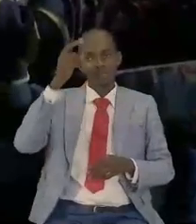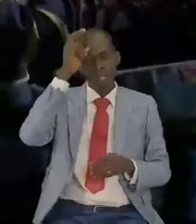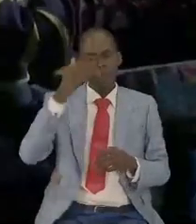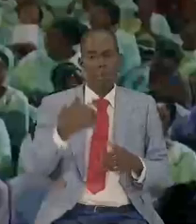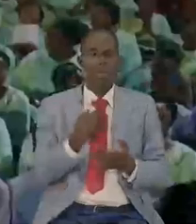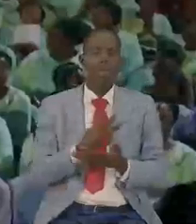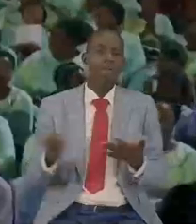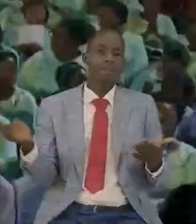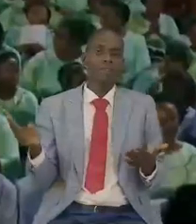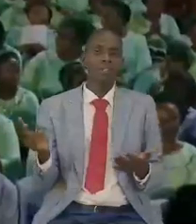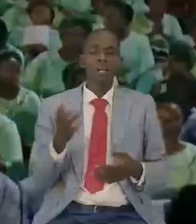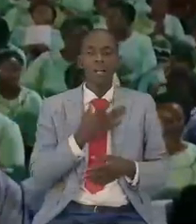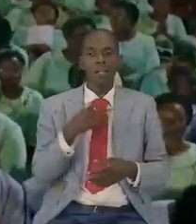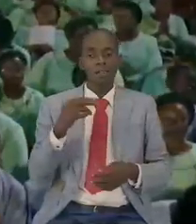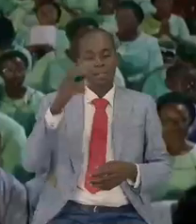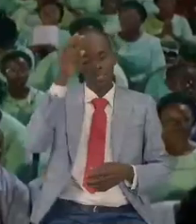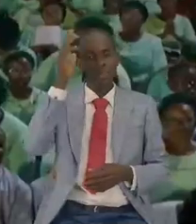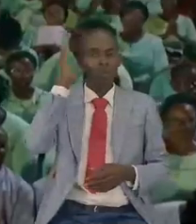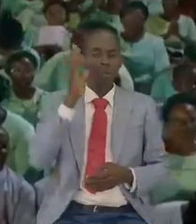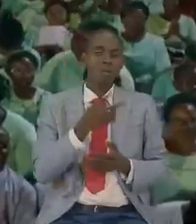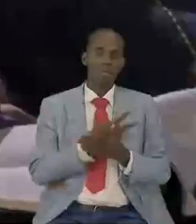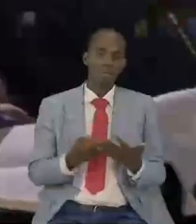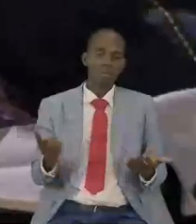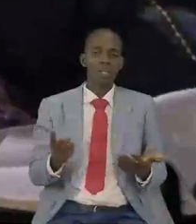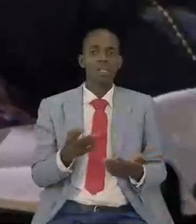Le diable a échoué. Il va échouer.